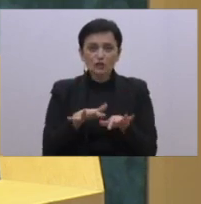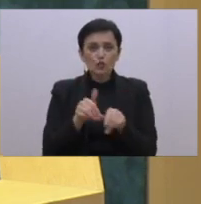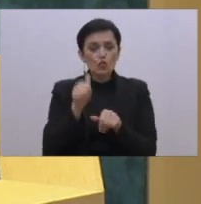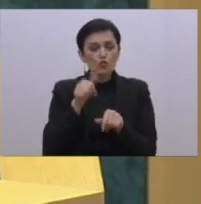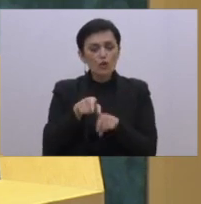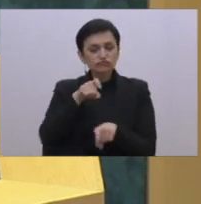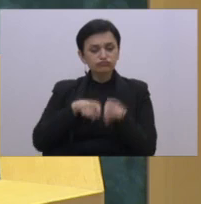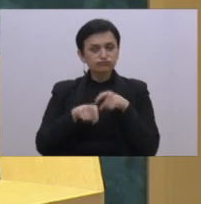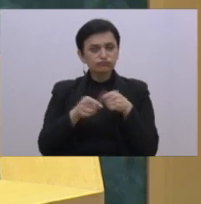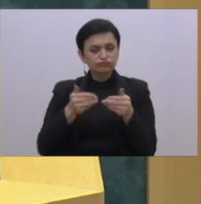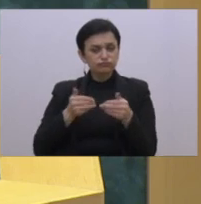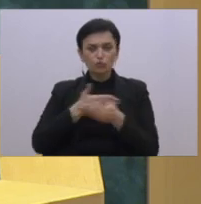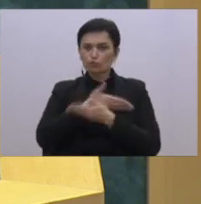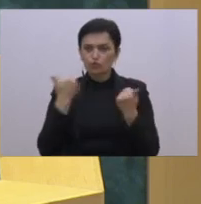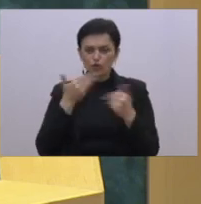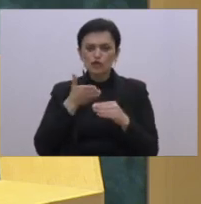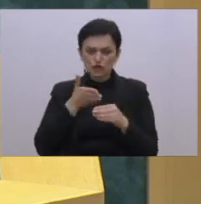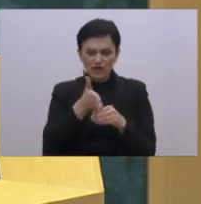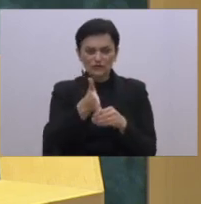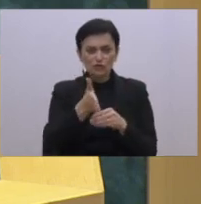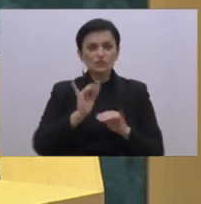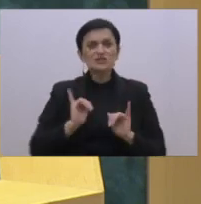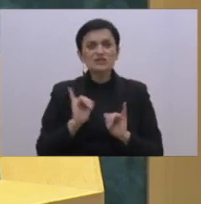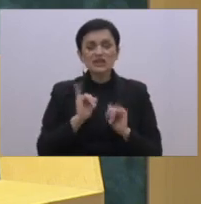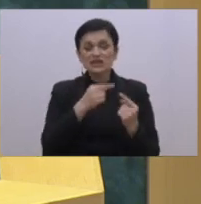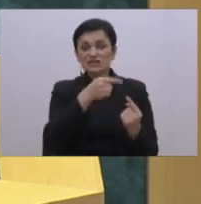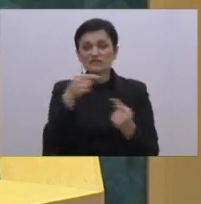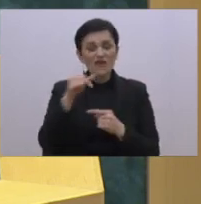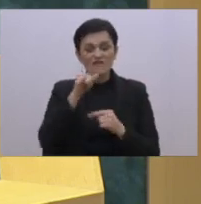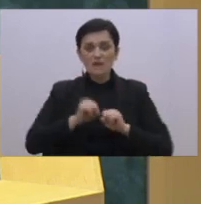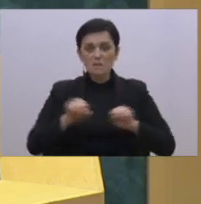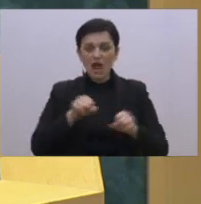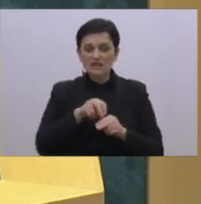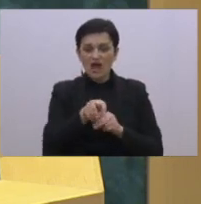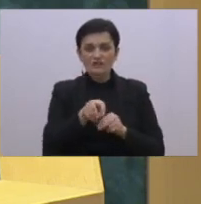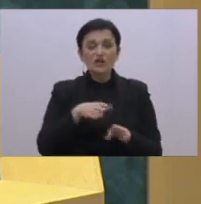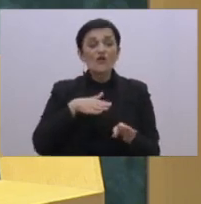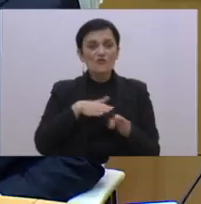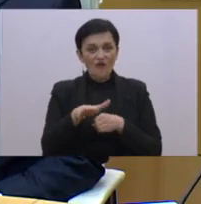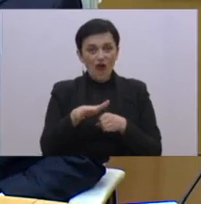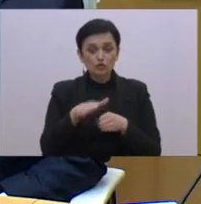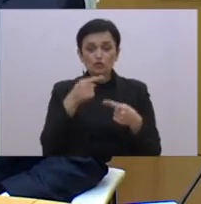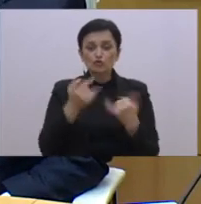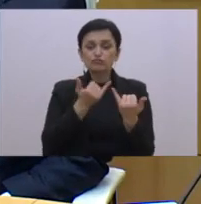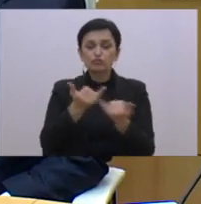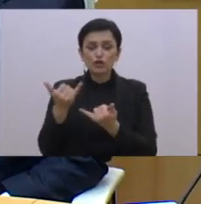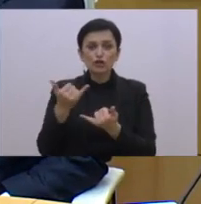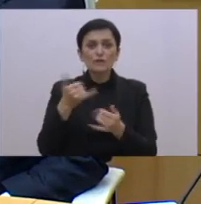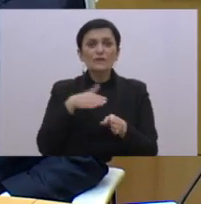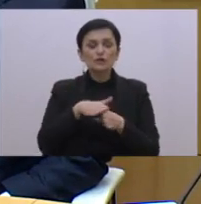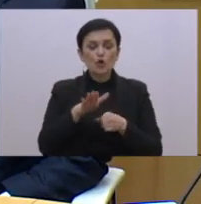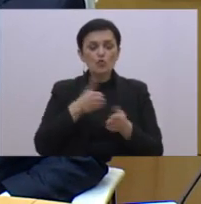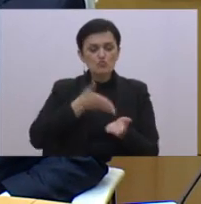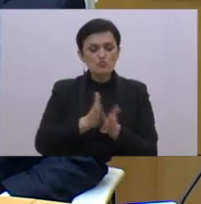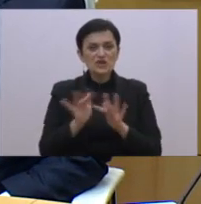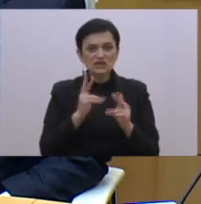არ დაგვიხევია. შევდიოდით იქ, სადაც სხვები ვერ ბედავდნენ. ვასრულებდით სხვებისთვის შეუსრულებელ მისიებს